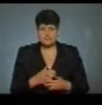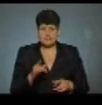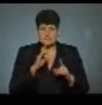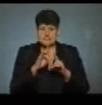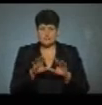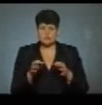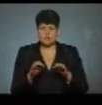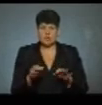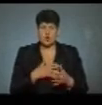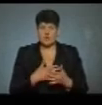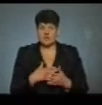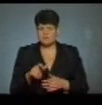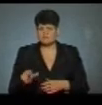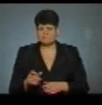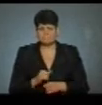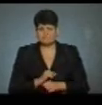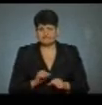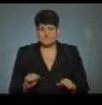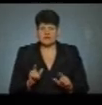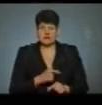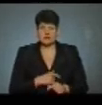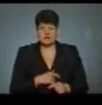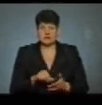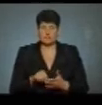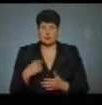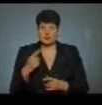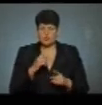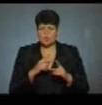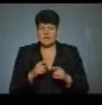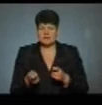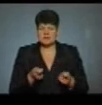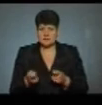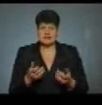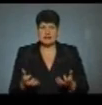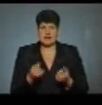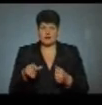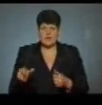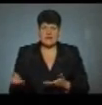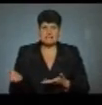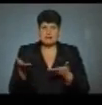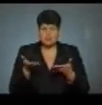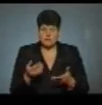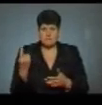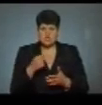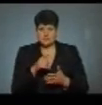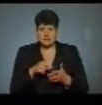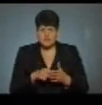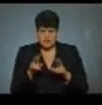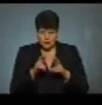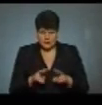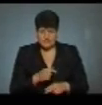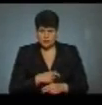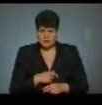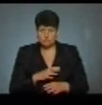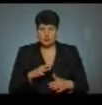не допустили громадськість. Лише депутатів, представників обласної адміністрації, поліції, рятувальників і запрошених. Першим питанням, яке розглянули депутати,